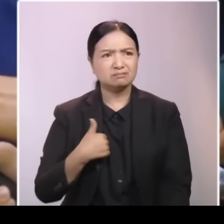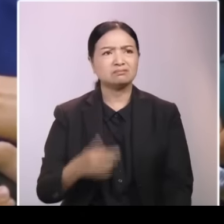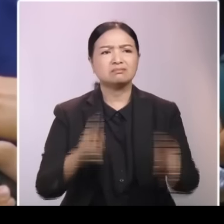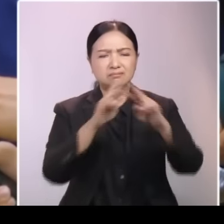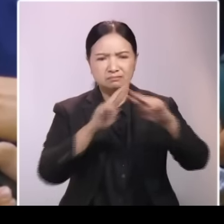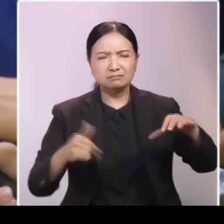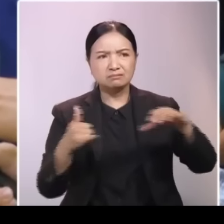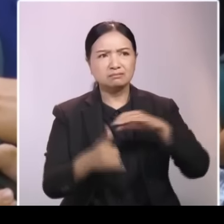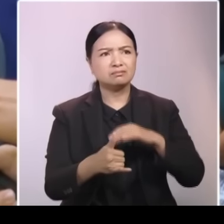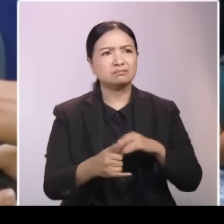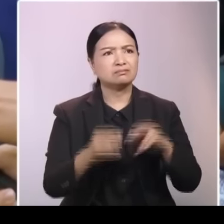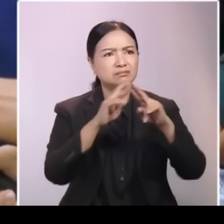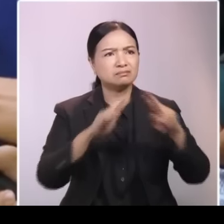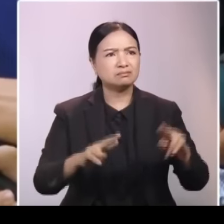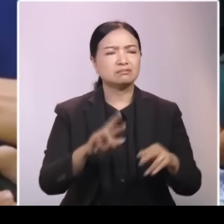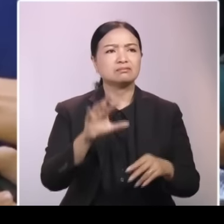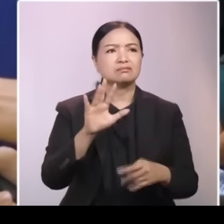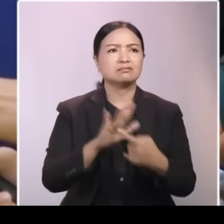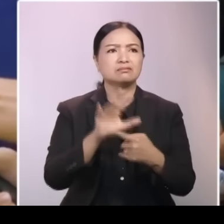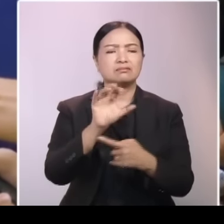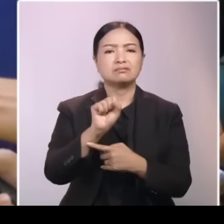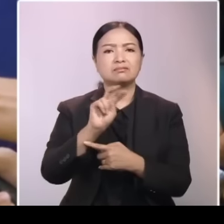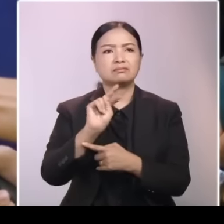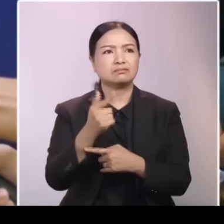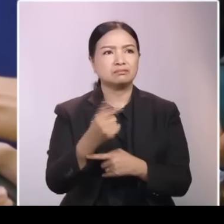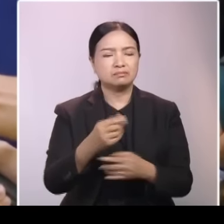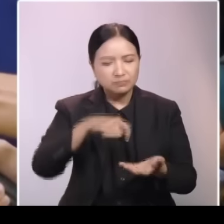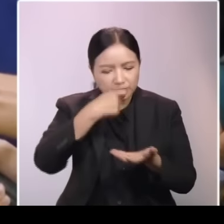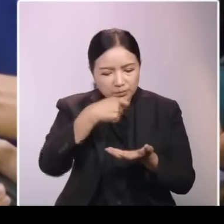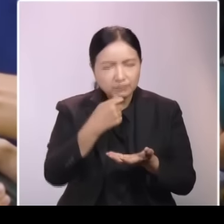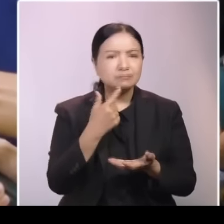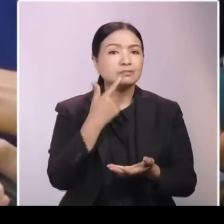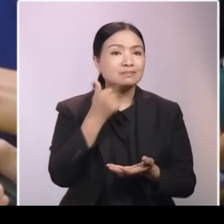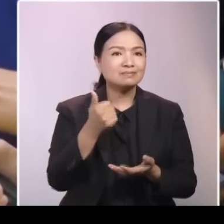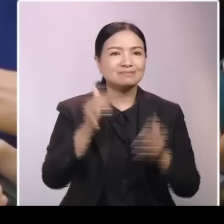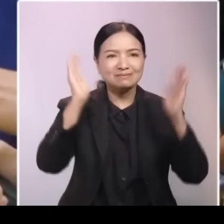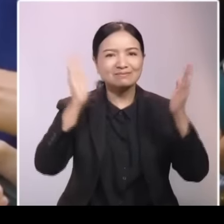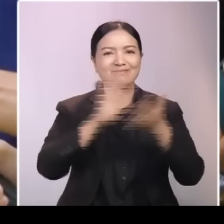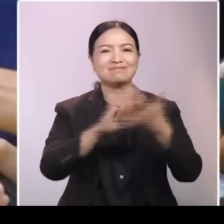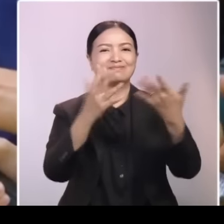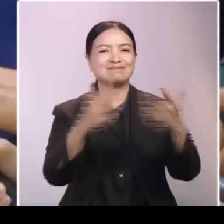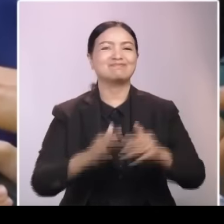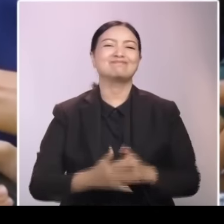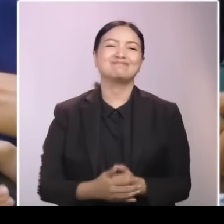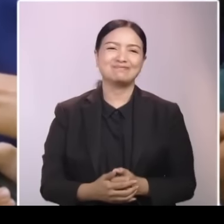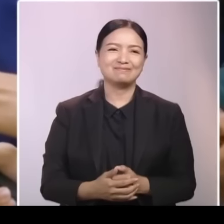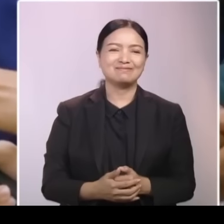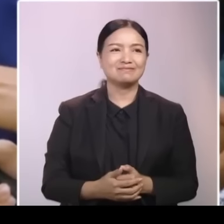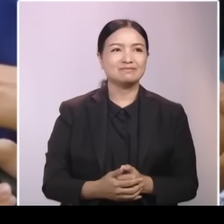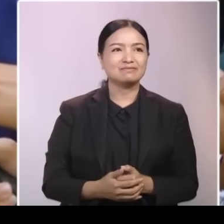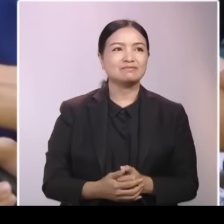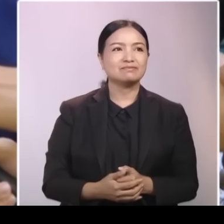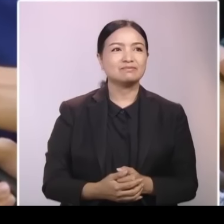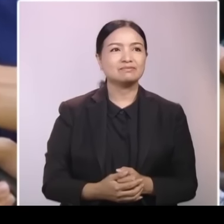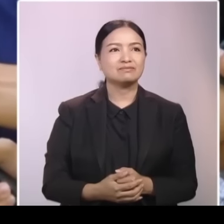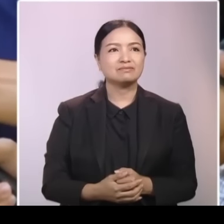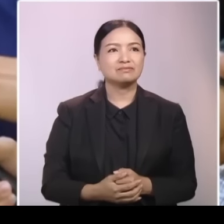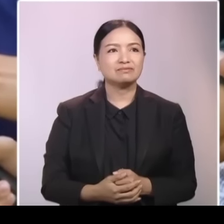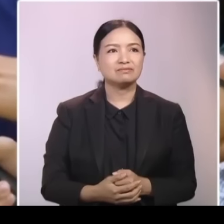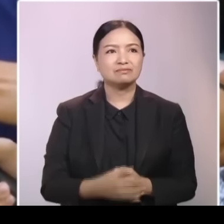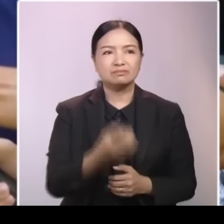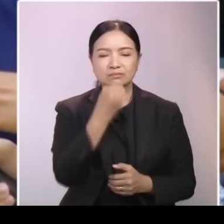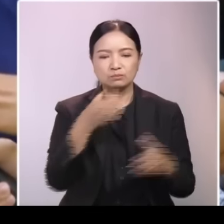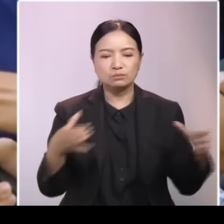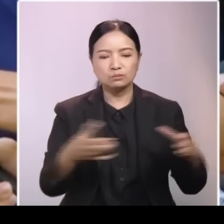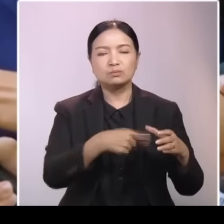านแสงเสาชิงช้าอร่อยด้วยโฆษณาให้เสร็จเลยนะครับไปกิน